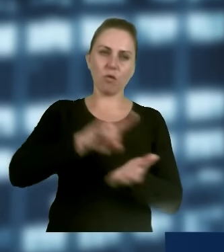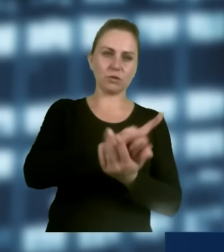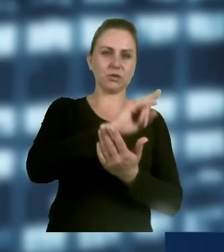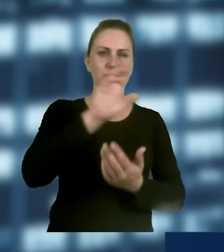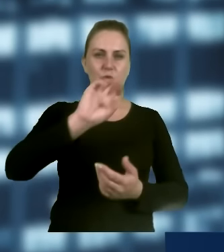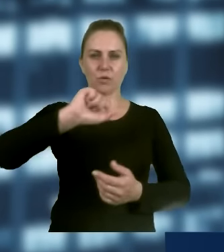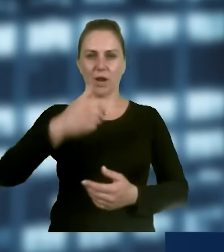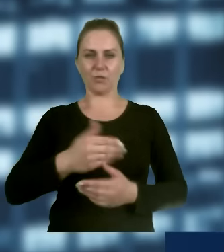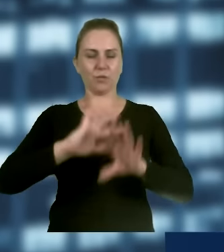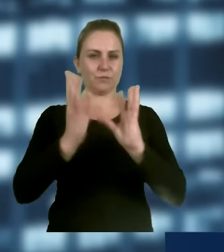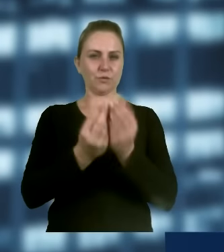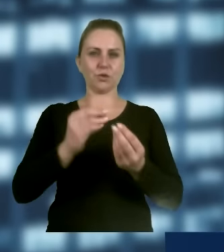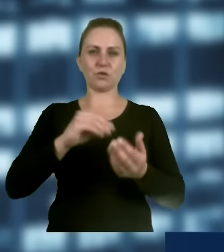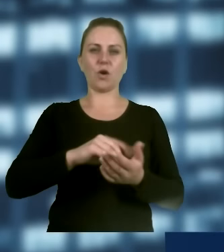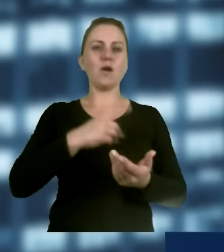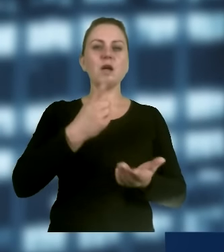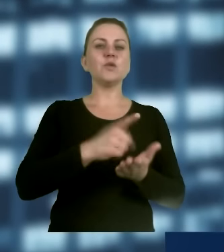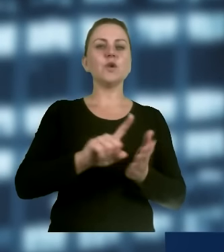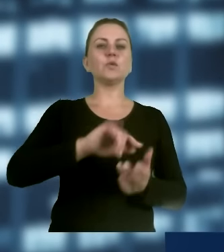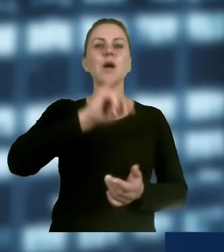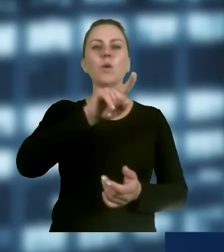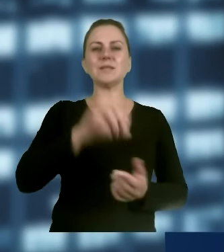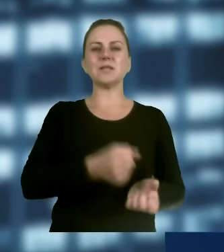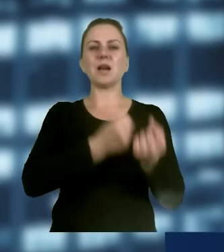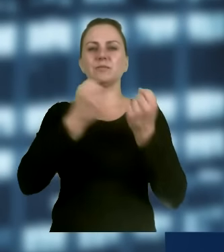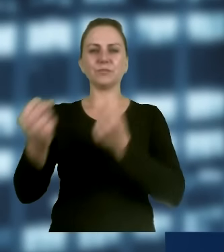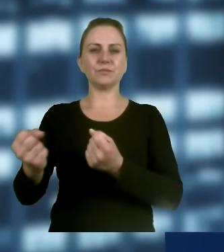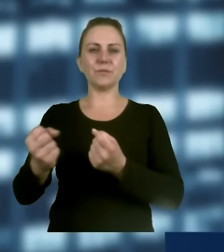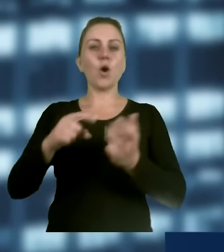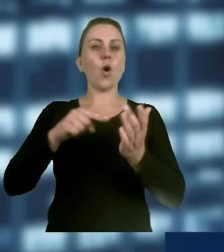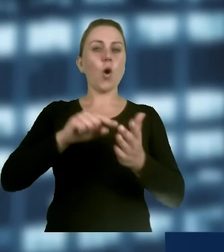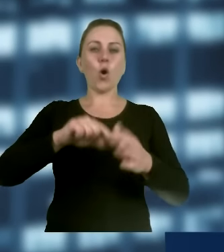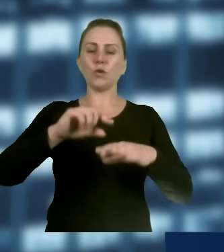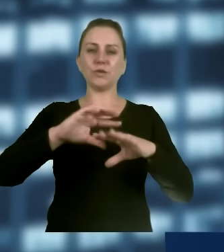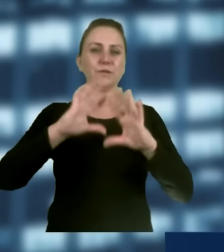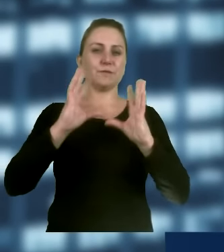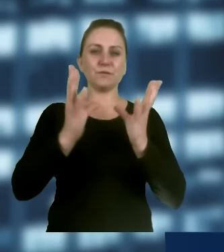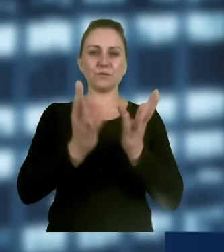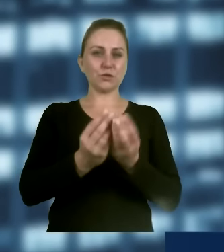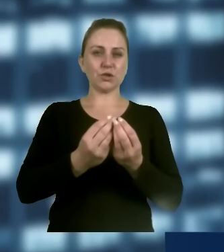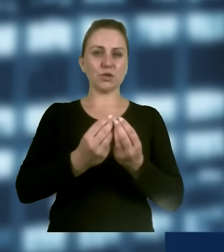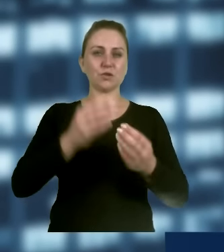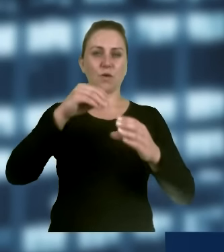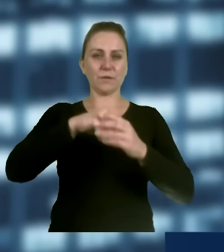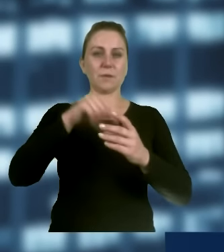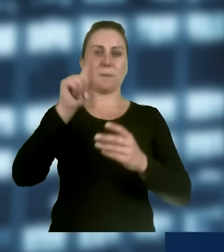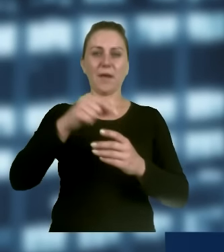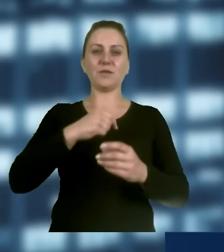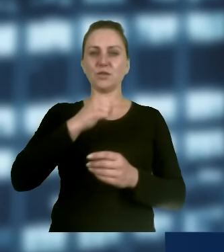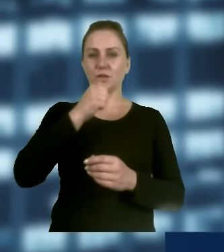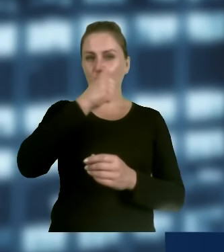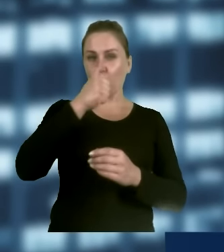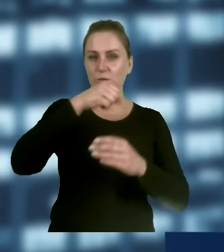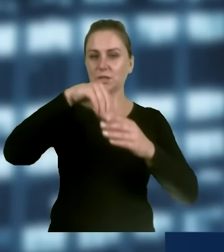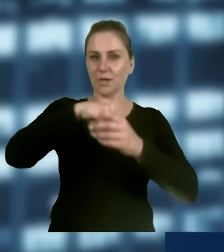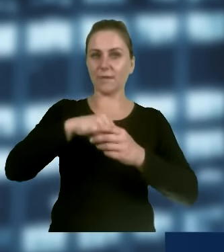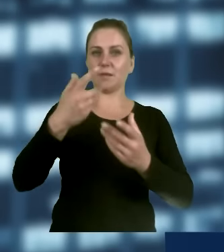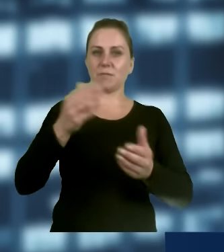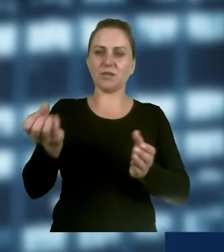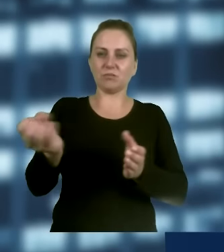Nie dowieźliście Izery, Stępki, dwóch wież wostrzeńskich. Oni zasypią ten tunel w Świnoujściu. Ja to cały czas powtarzam. Mnie nikt nie